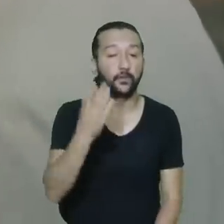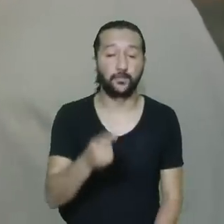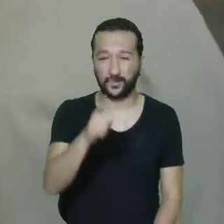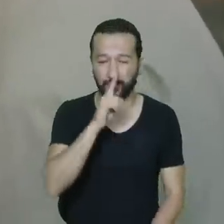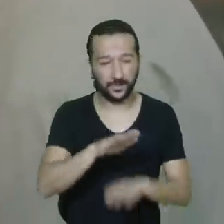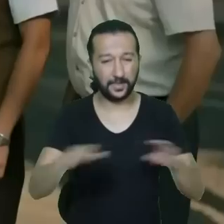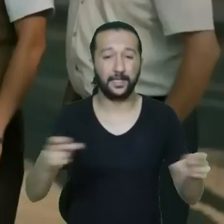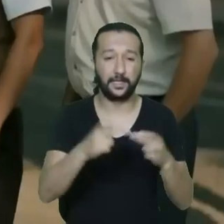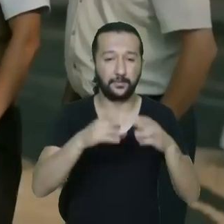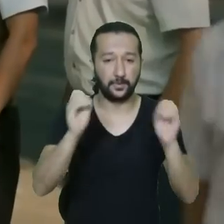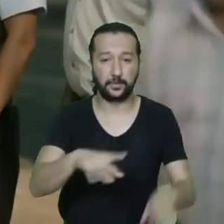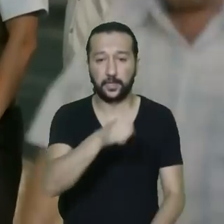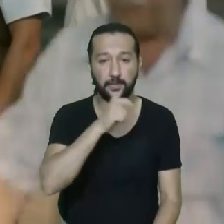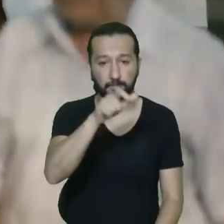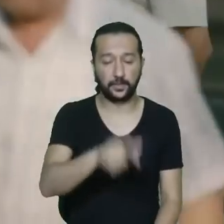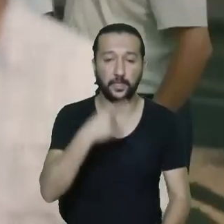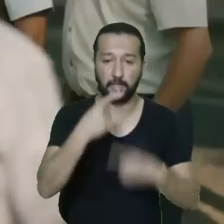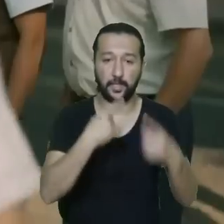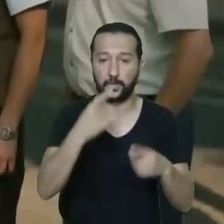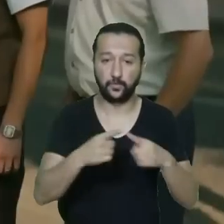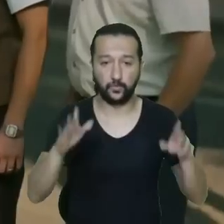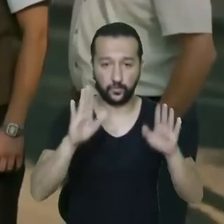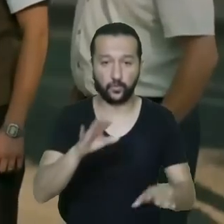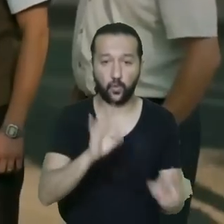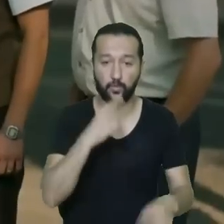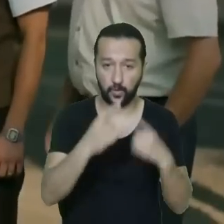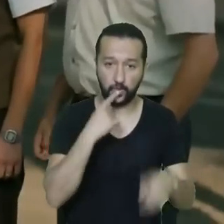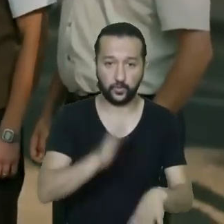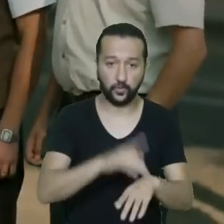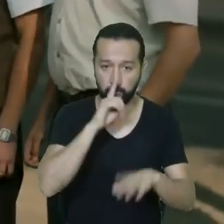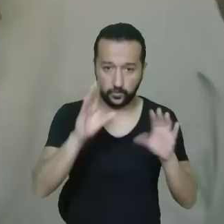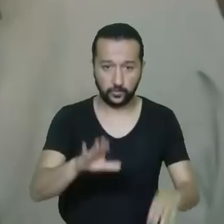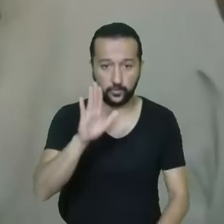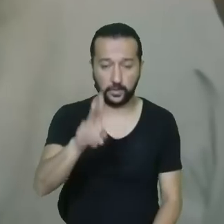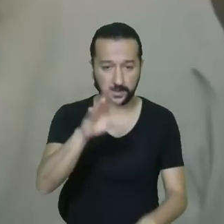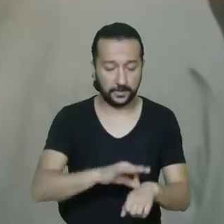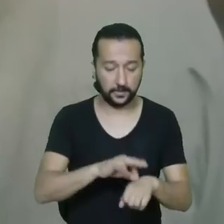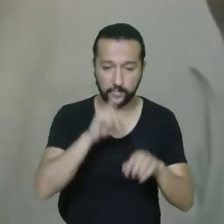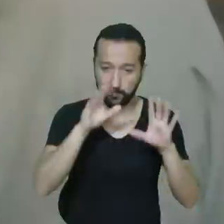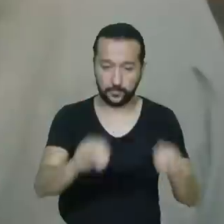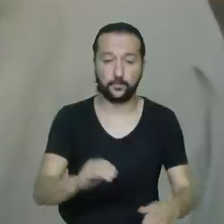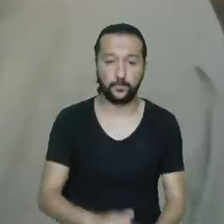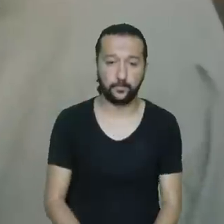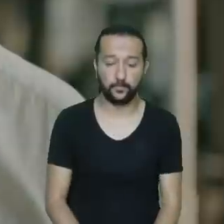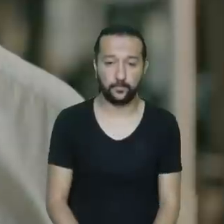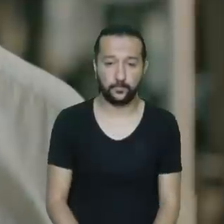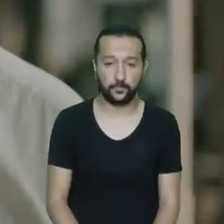Sen yeter gari be. Adamın dibin dır dır dır bır bır bır. Adam önemli bir konuşma yapıyor. Susmadın kız. Hakkı deş 2 dakika çeneniz sahip olun